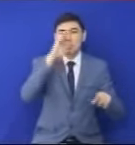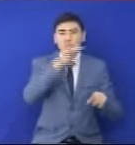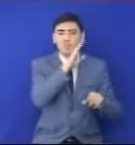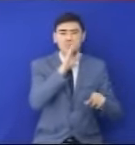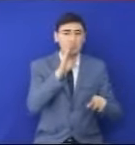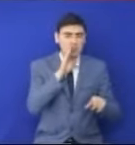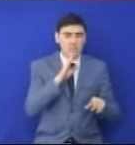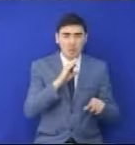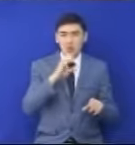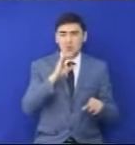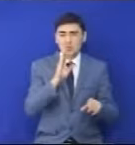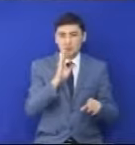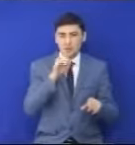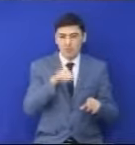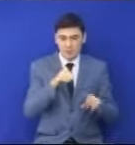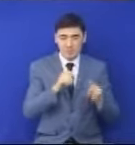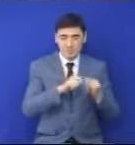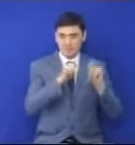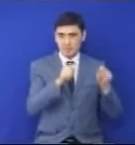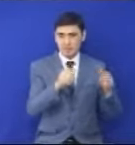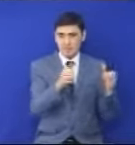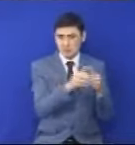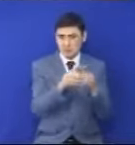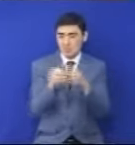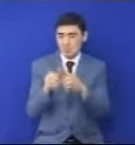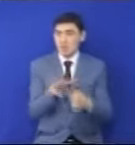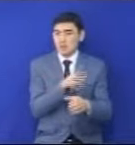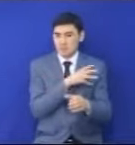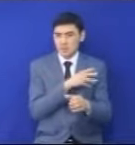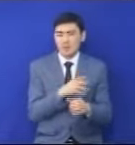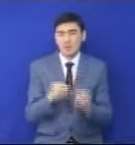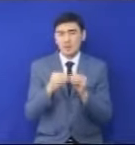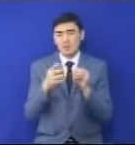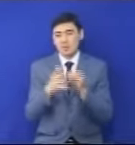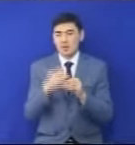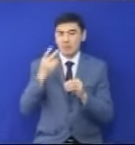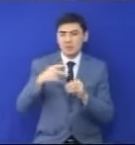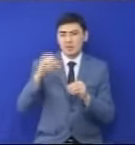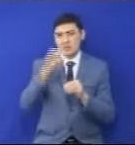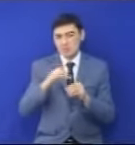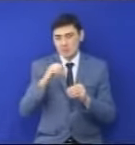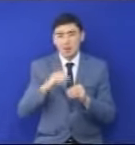кеңесі құрылды. Сол жылы қалалық ата-аналар кеңесі қолға алынды. Қаңтар айының 15-і мен 20-сі